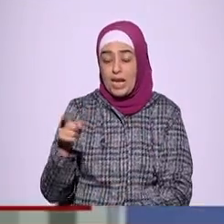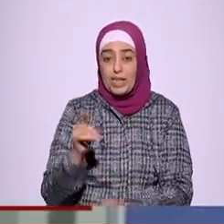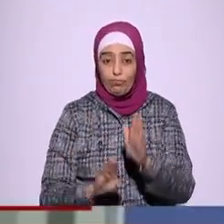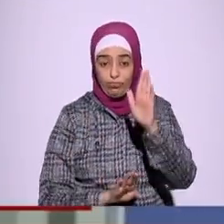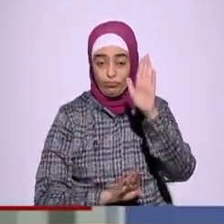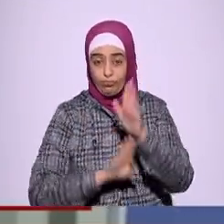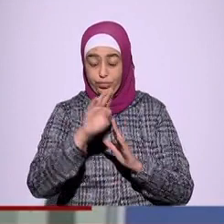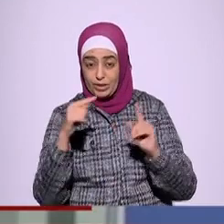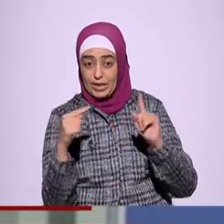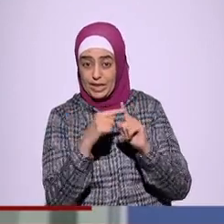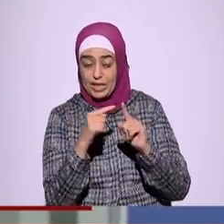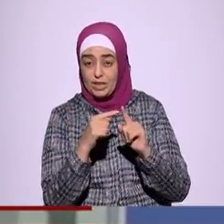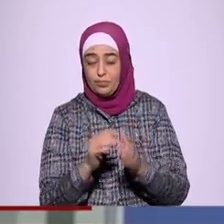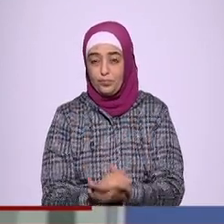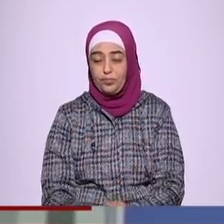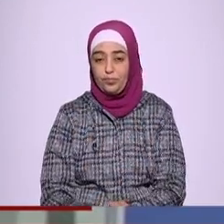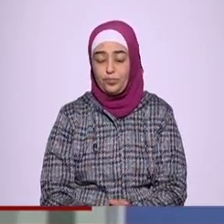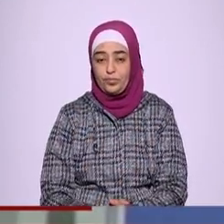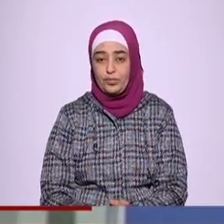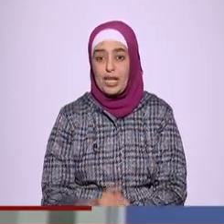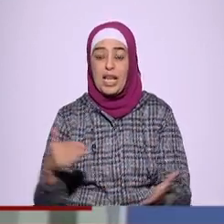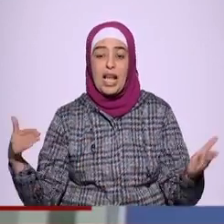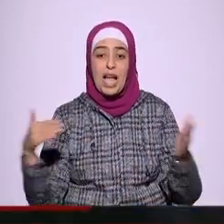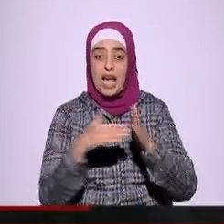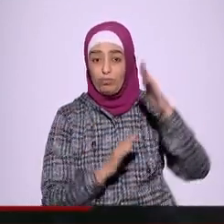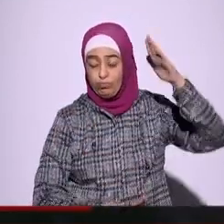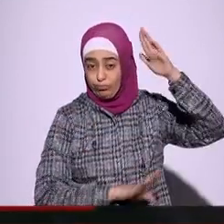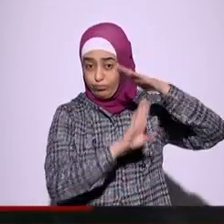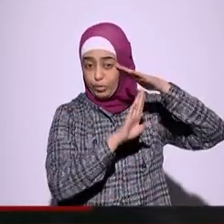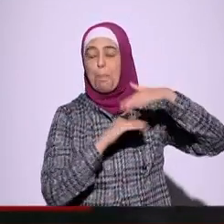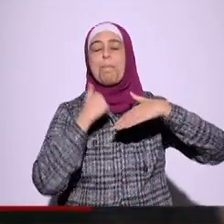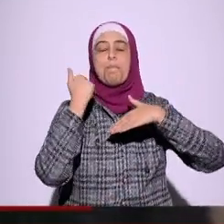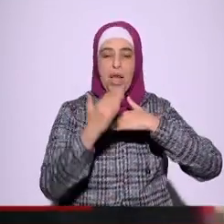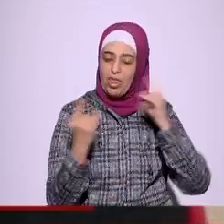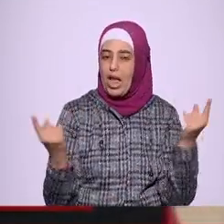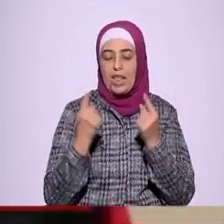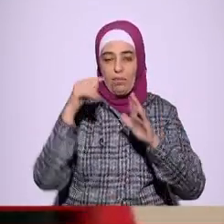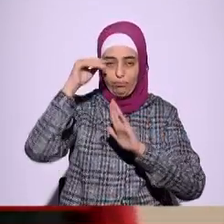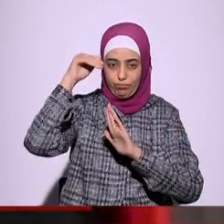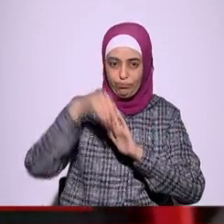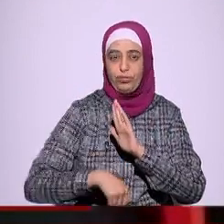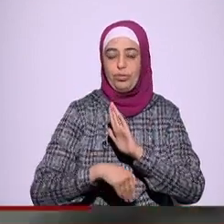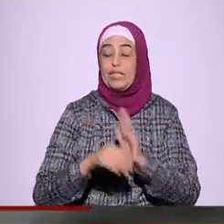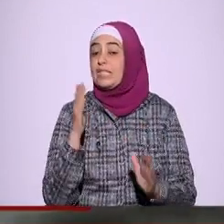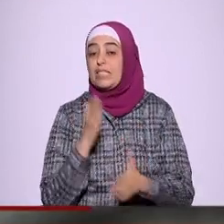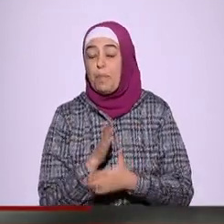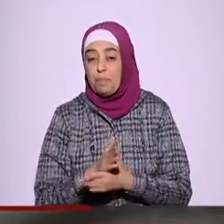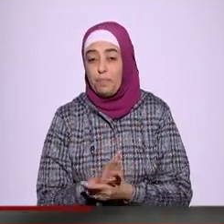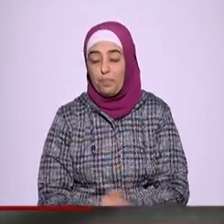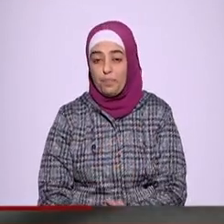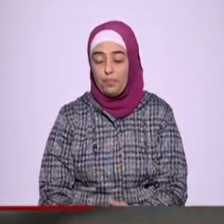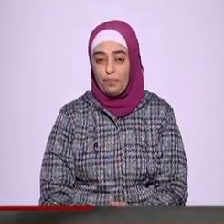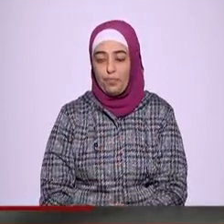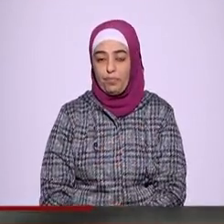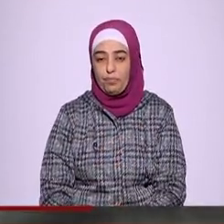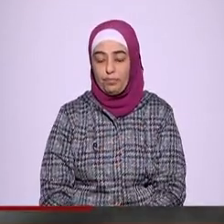الارتفاعات، ترتفع الإصابات لنصل إلى ذروة ومن ثم تنخفض سقوط حر. والسبب في ذلك إذا